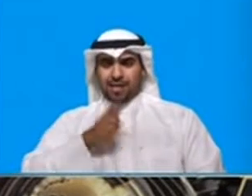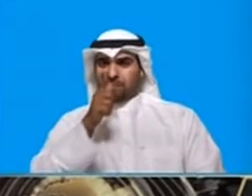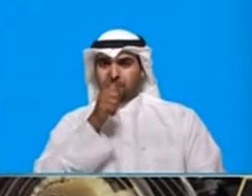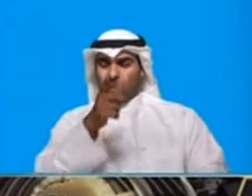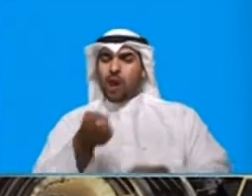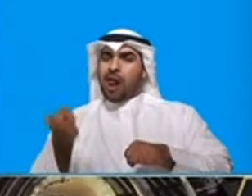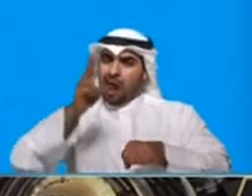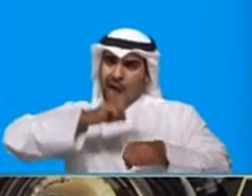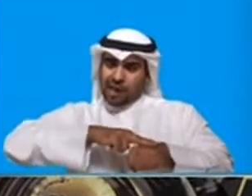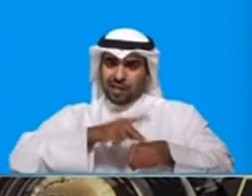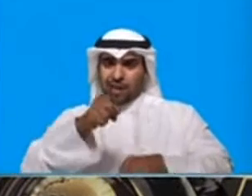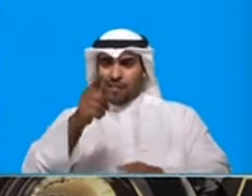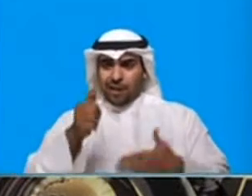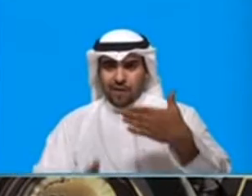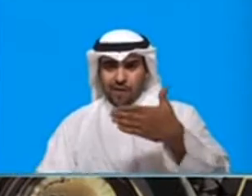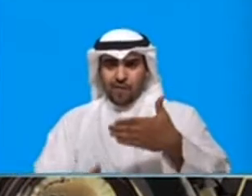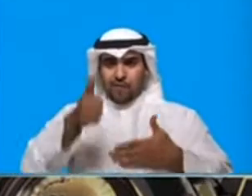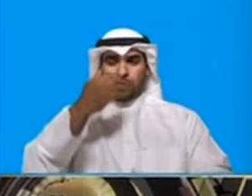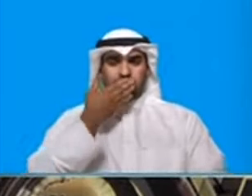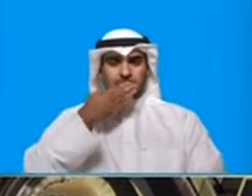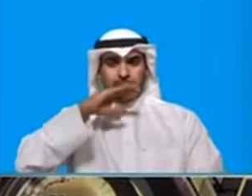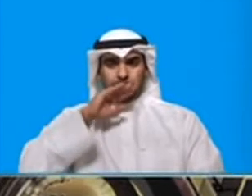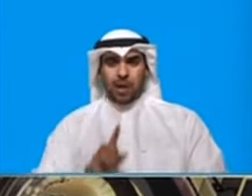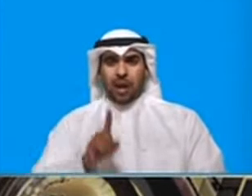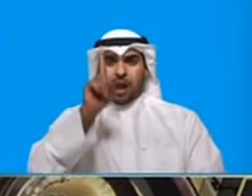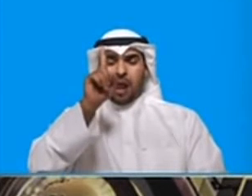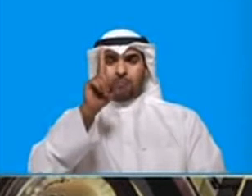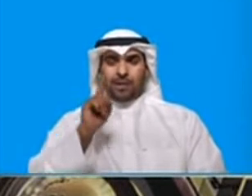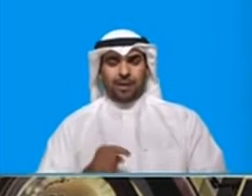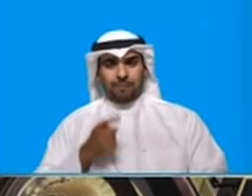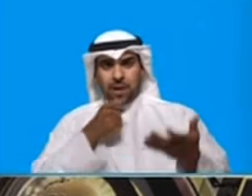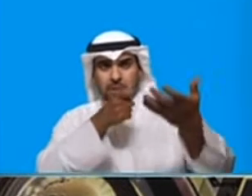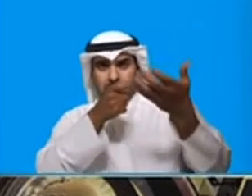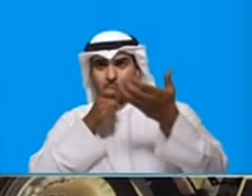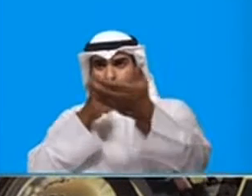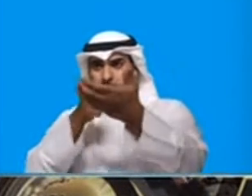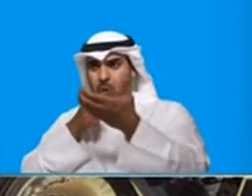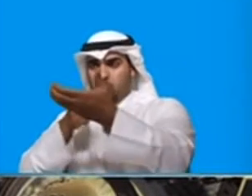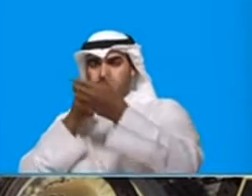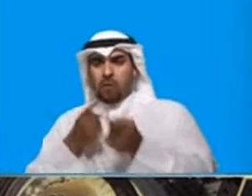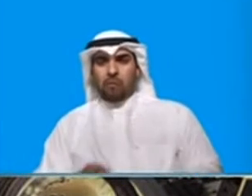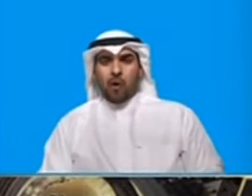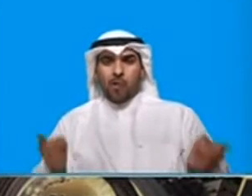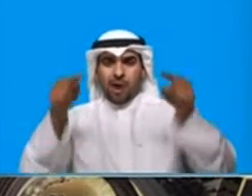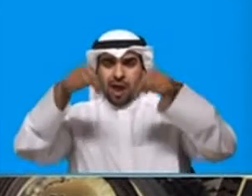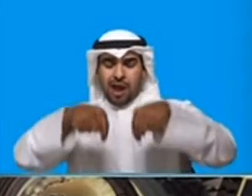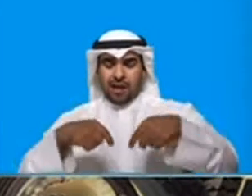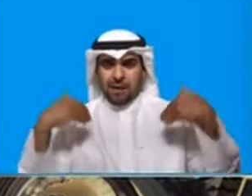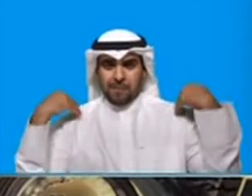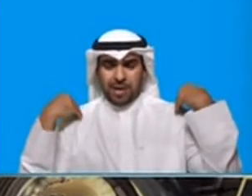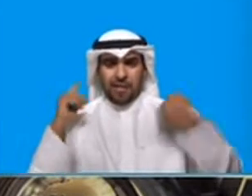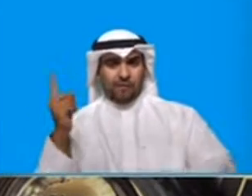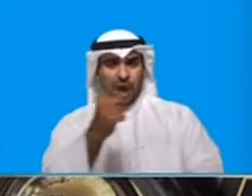أيضا أن هذا الإنجاز يعد استكمالا لمسيرة إنجازات الرماية الكويتية في مختلف المحافل الرياضية.